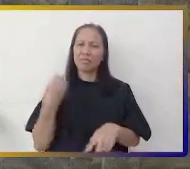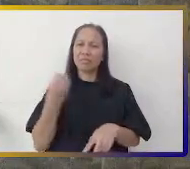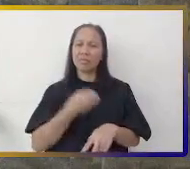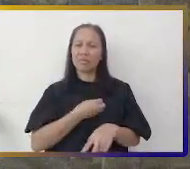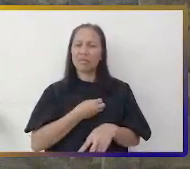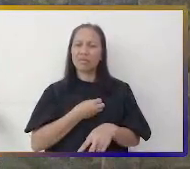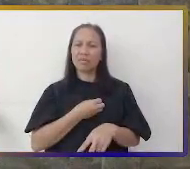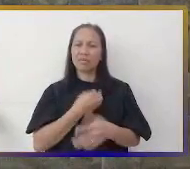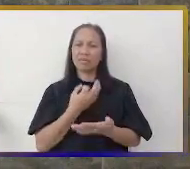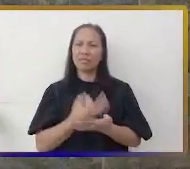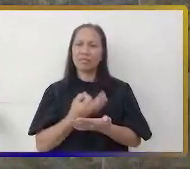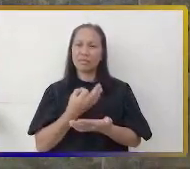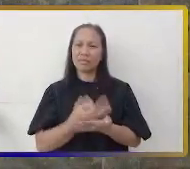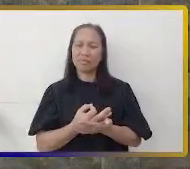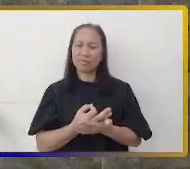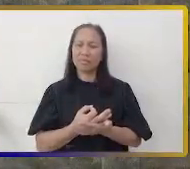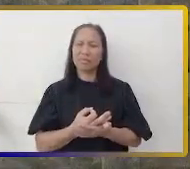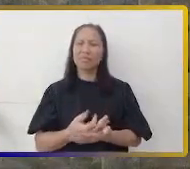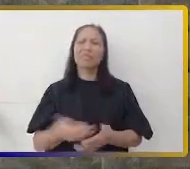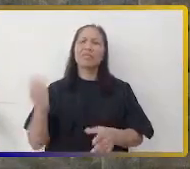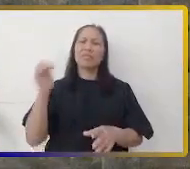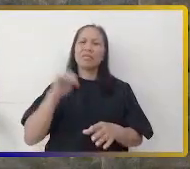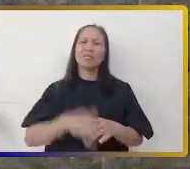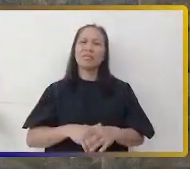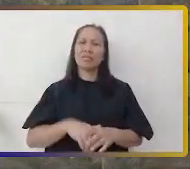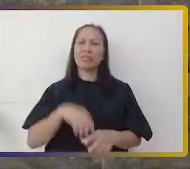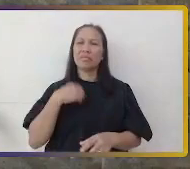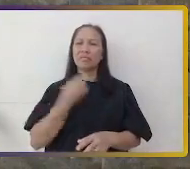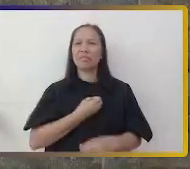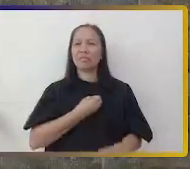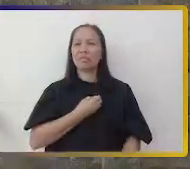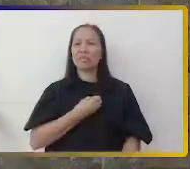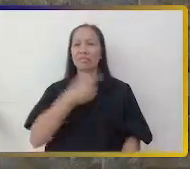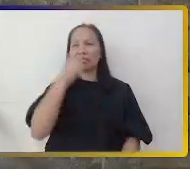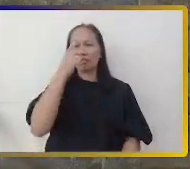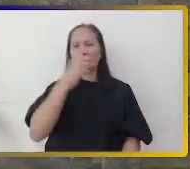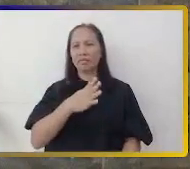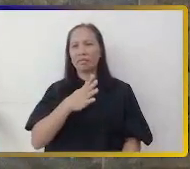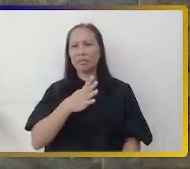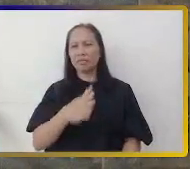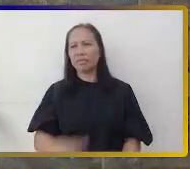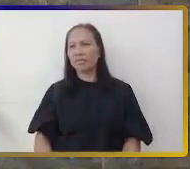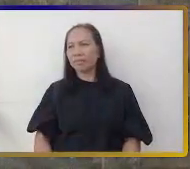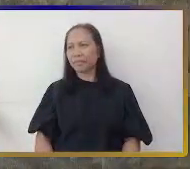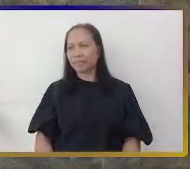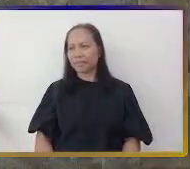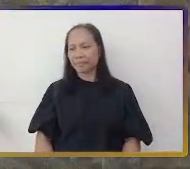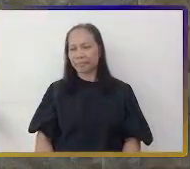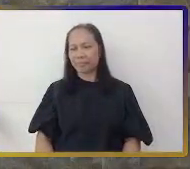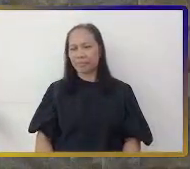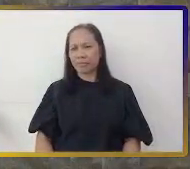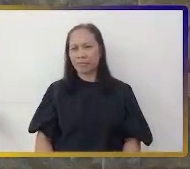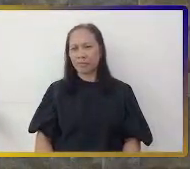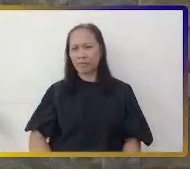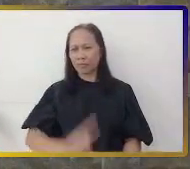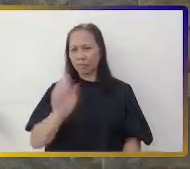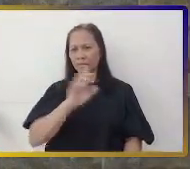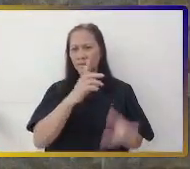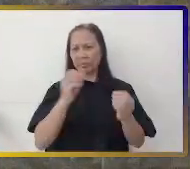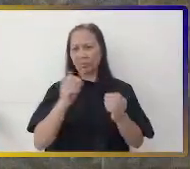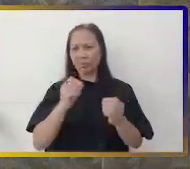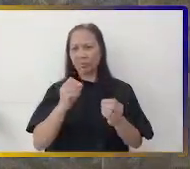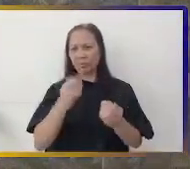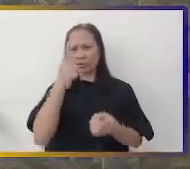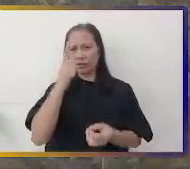natin sa Diyos aanhin niya ung kakarampot na pera natin dito kung Sabi nga ni Pastor nakaraan